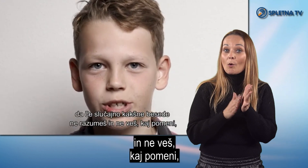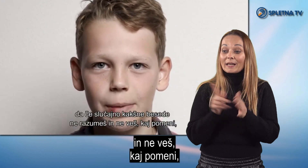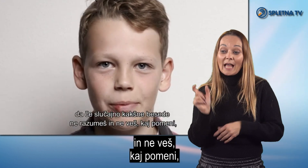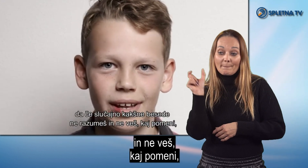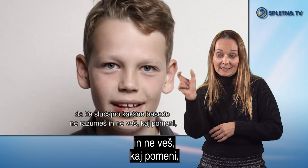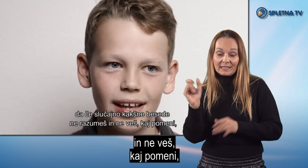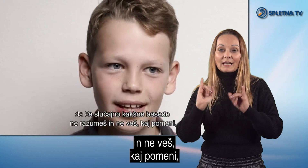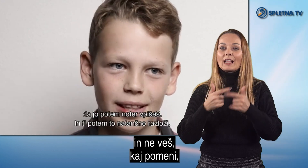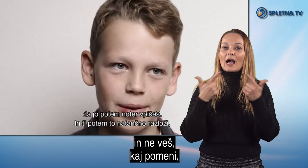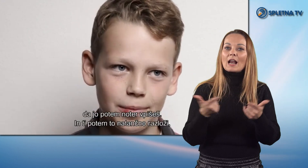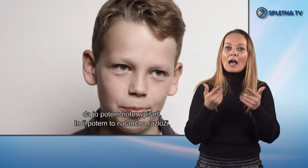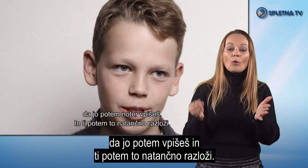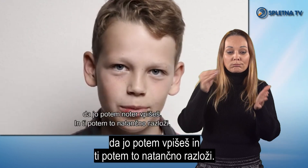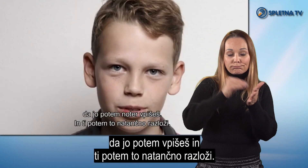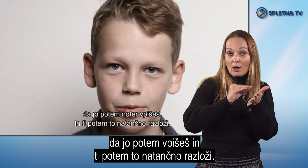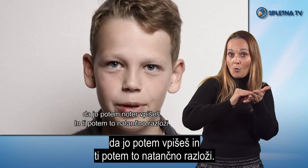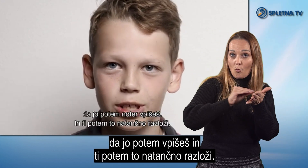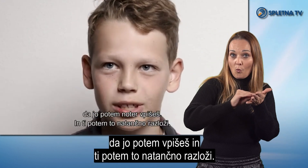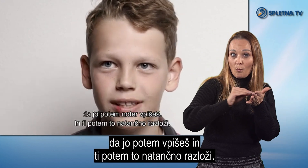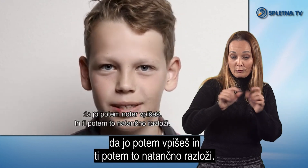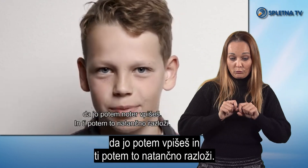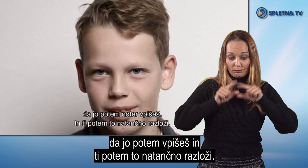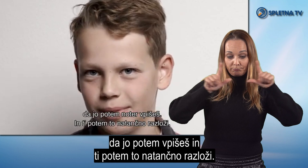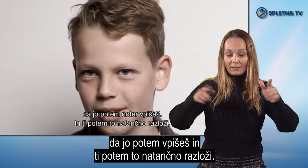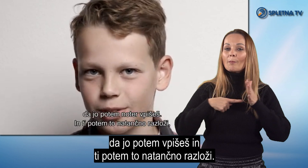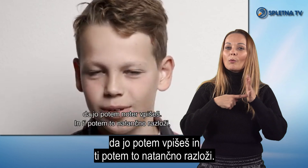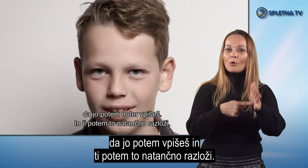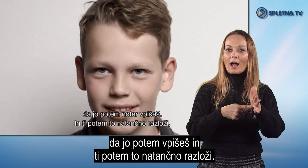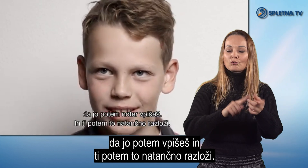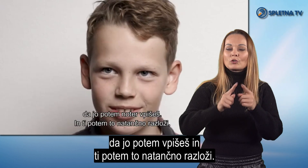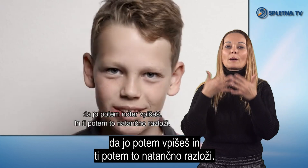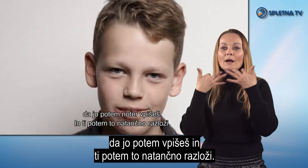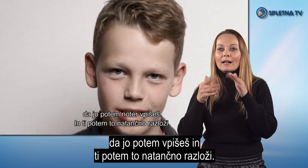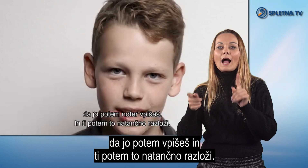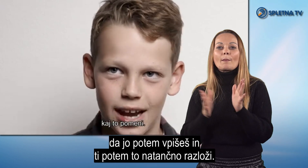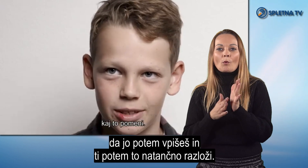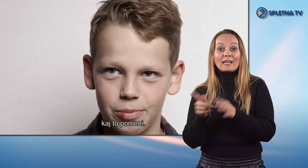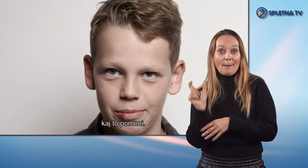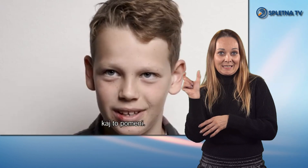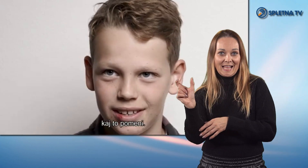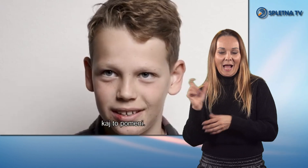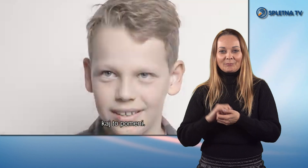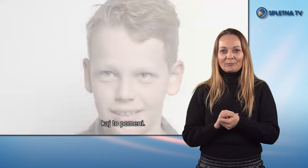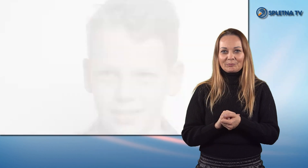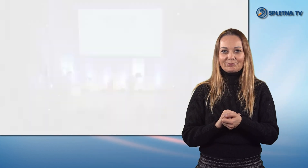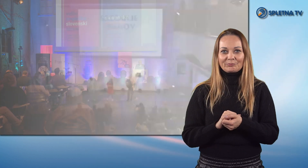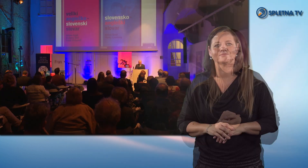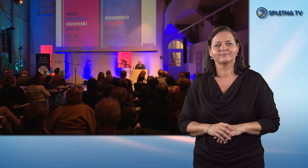ne veš, kaj pomeni, da jo potem noter vpišeš in ti potem to natančno razloži, kaj to pomeni.